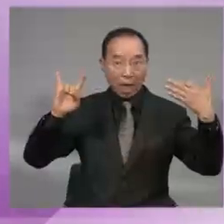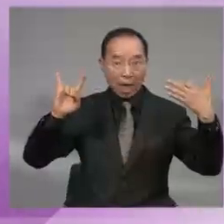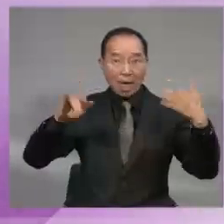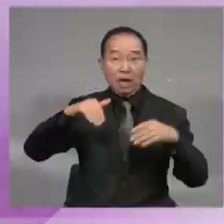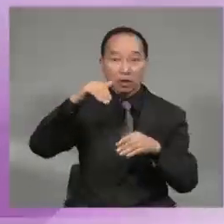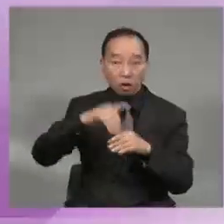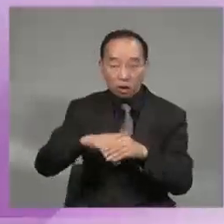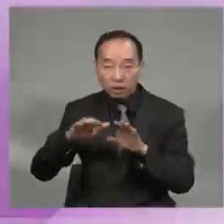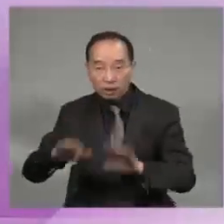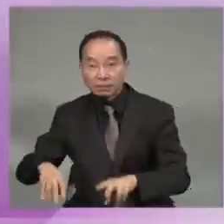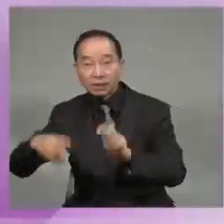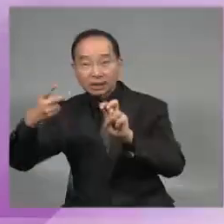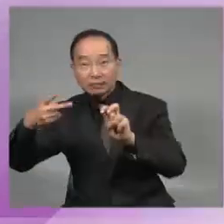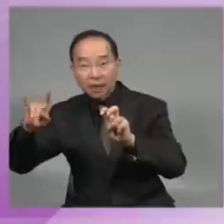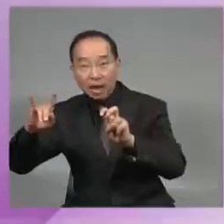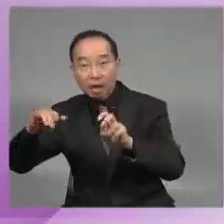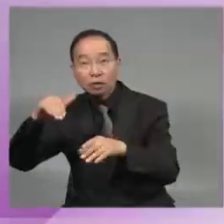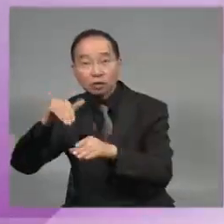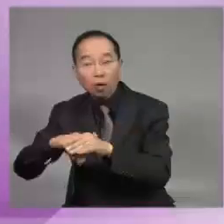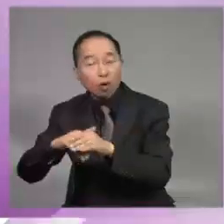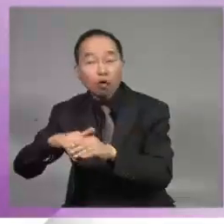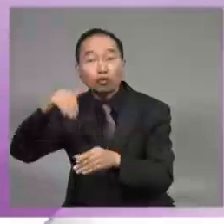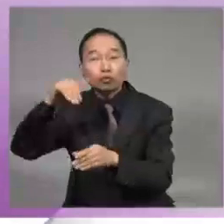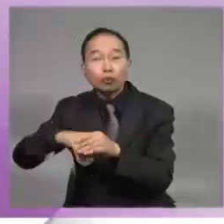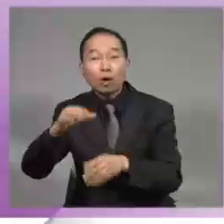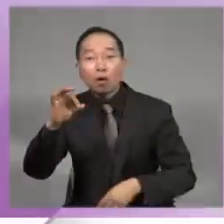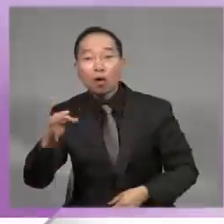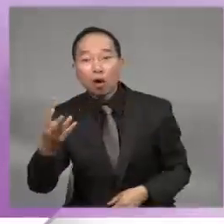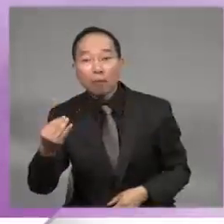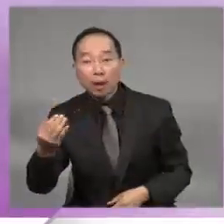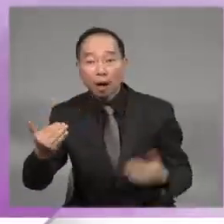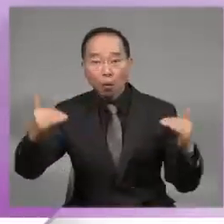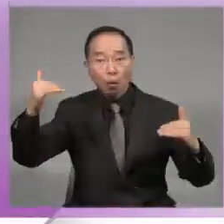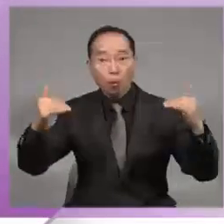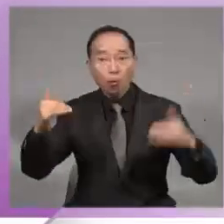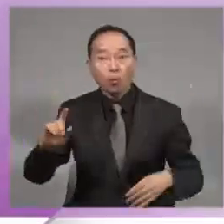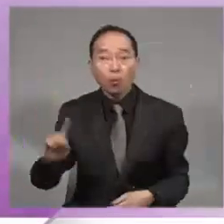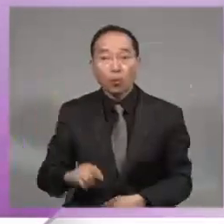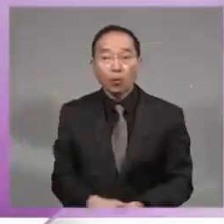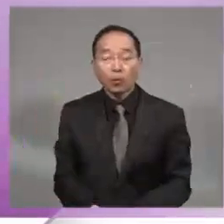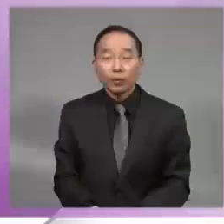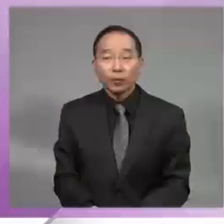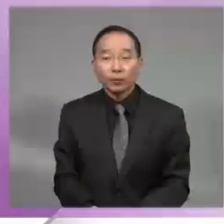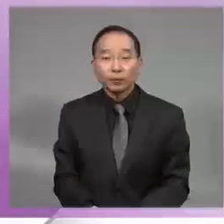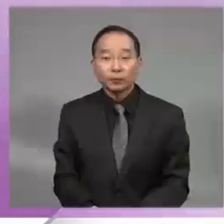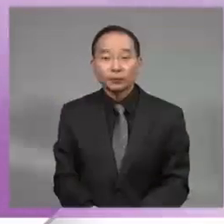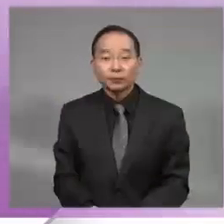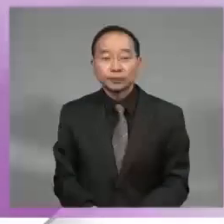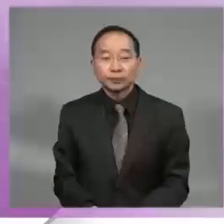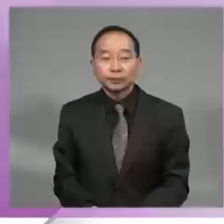물론 1일차 사전 투표입니다만은 또 참여율이 굉장히 좀 높았습니다. 예.